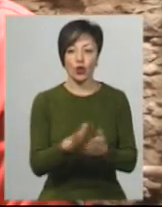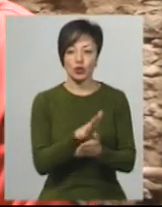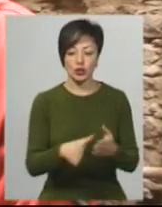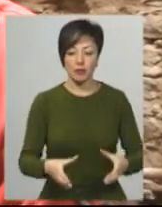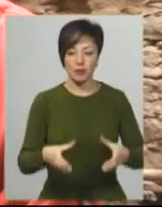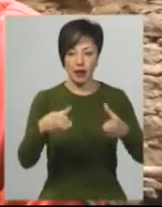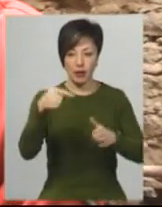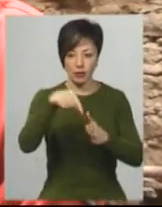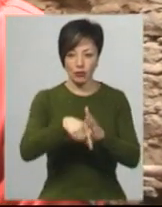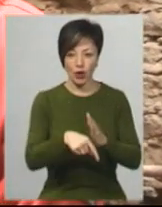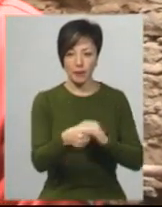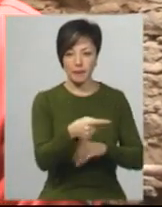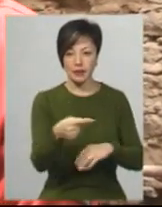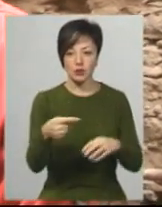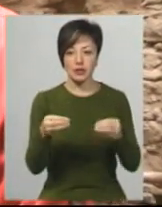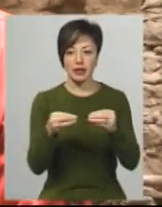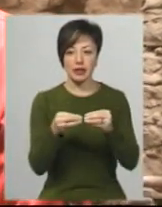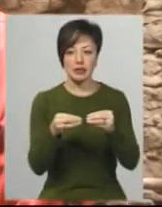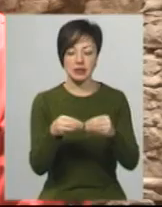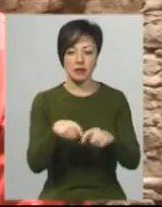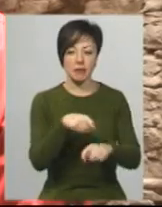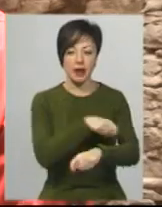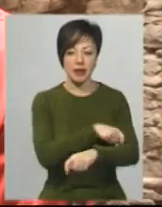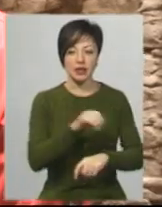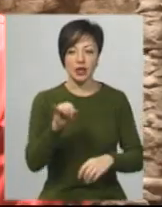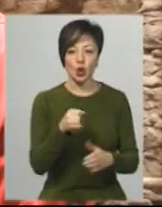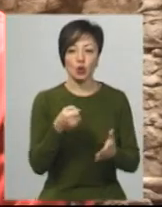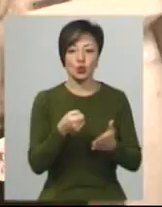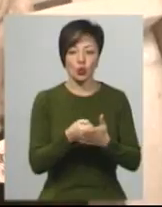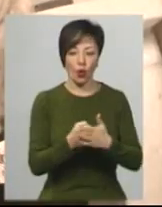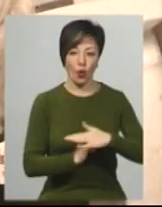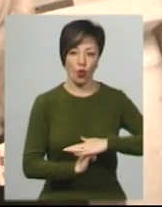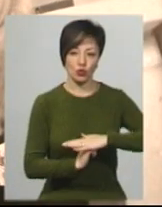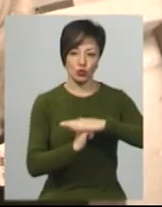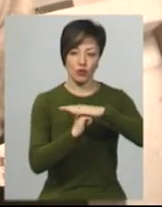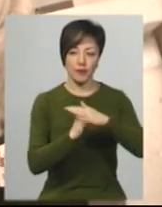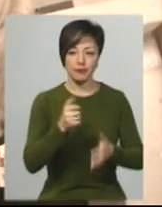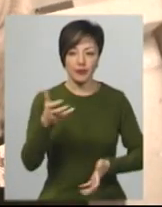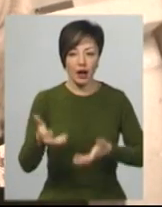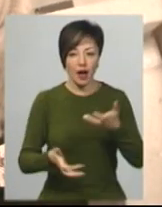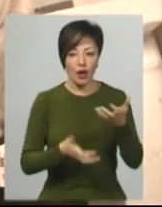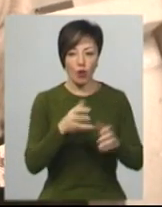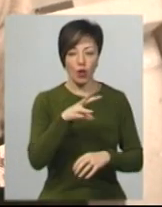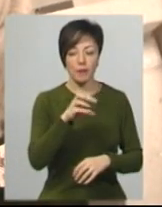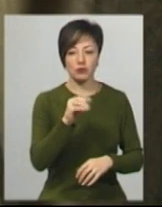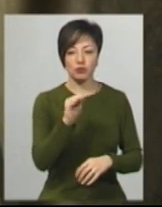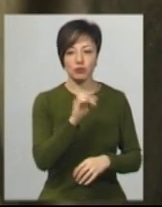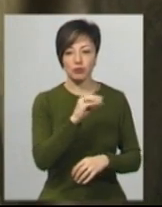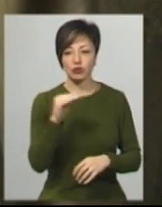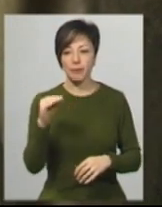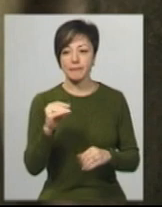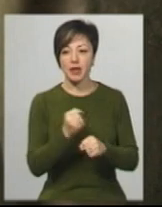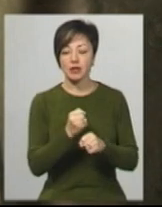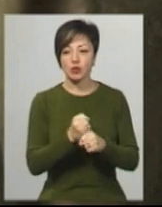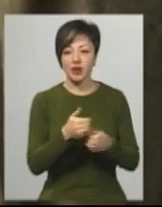глибину мінус 10 метрів і дійшли до її основання. Археологи у Межибіжській фортеці працюють від грудня минулого